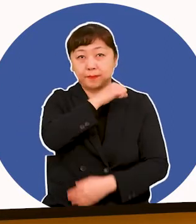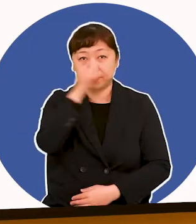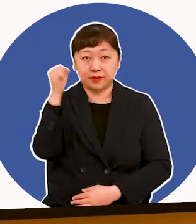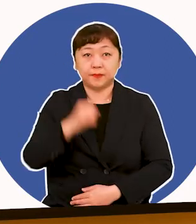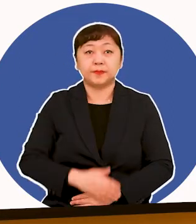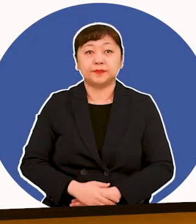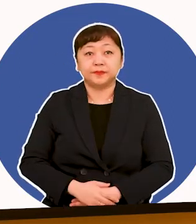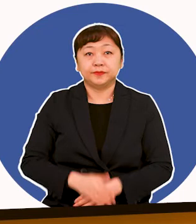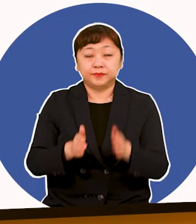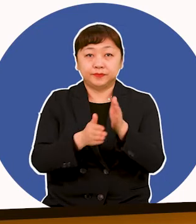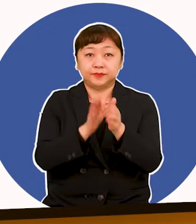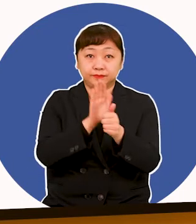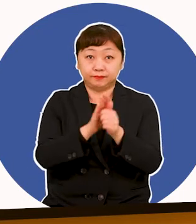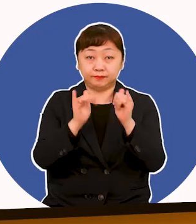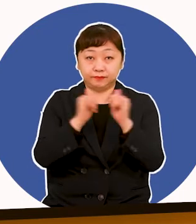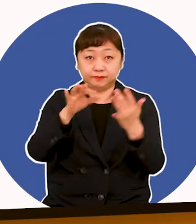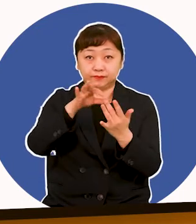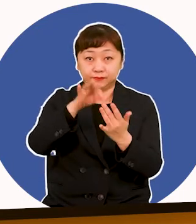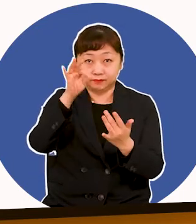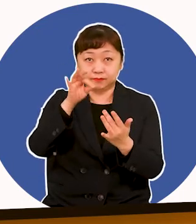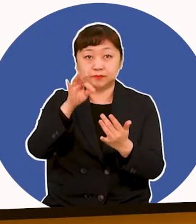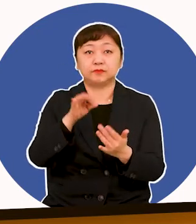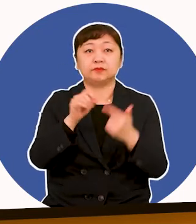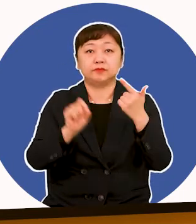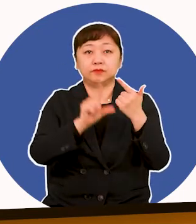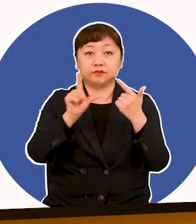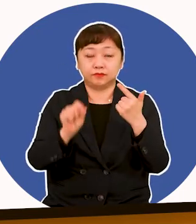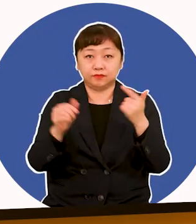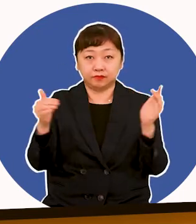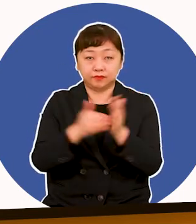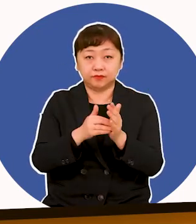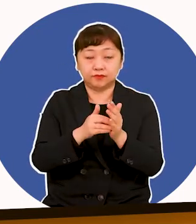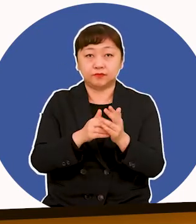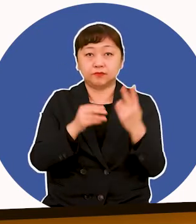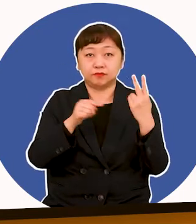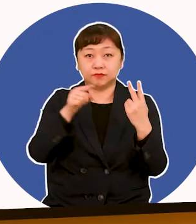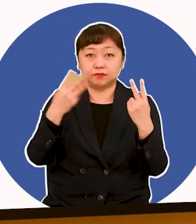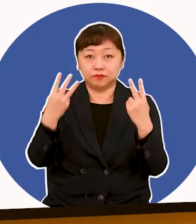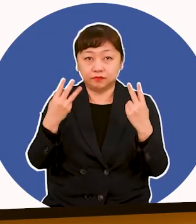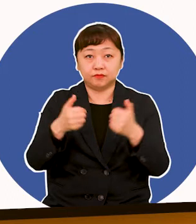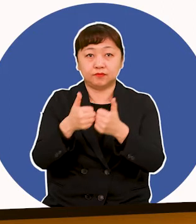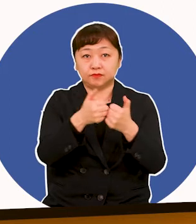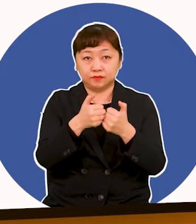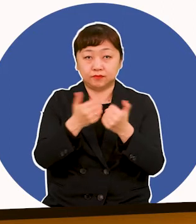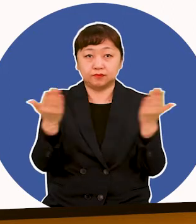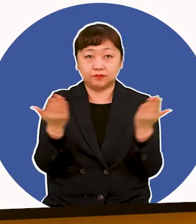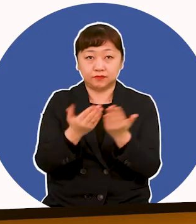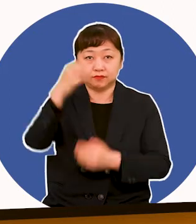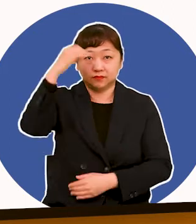됐는데요 지원 대상자로 선정된 소상공인 은 6월까지 매주 두 색의 소식 컨설팅을 통해